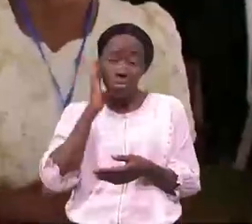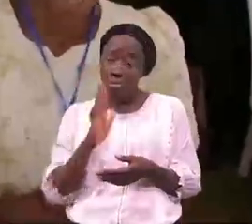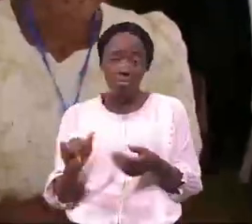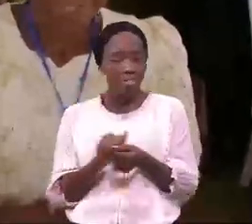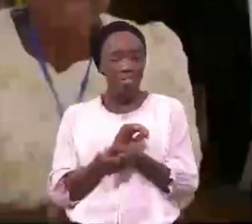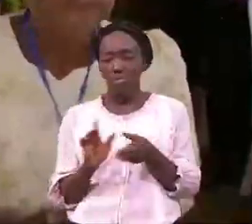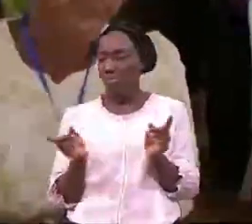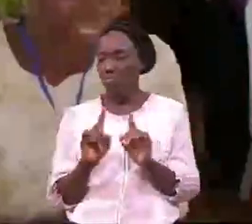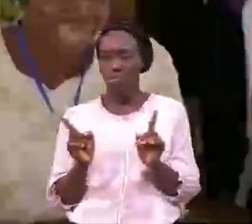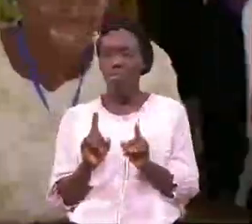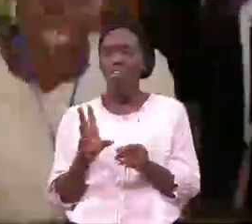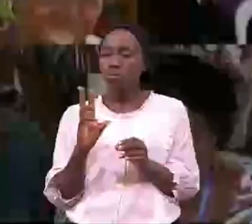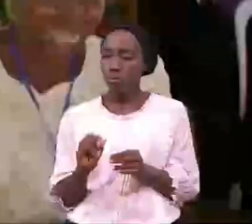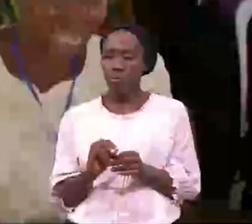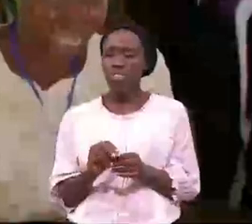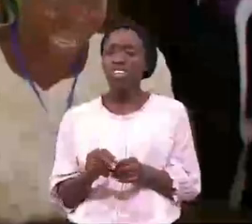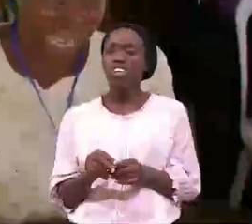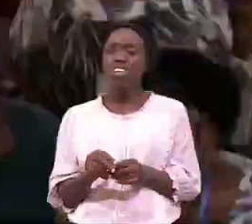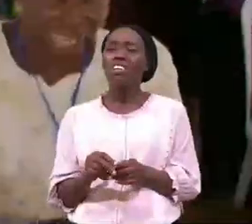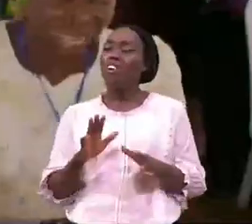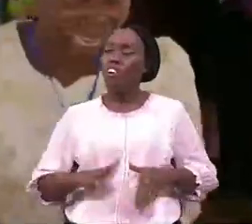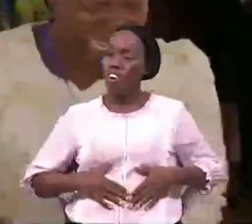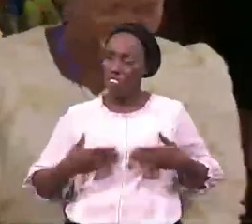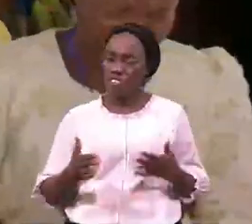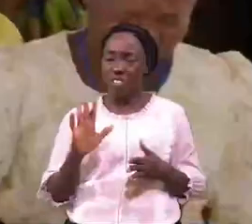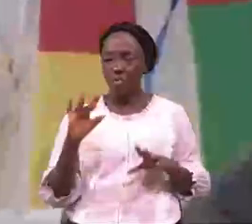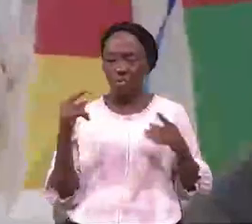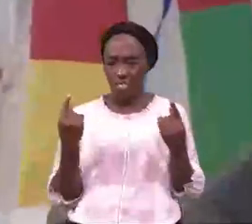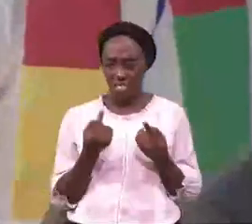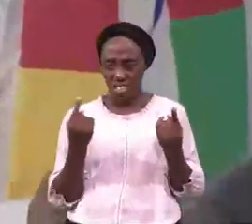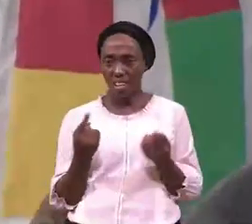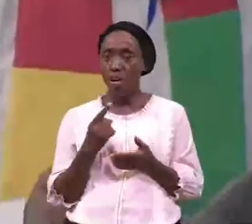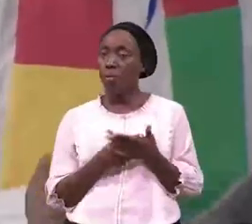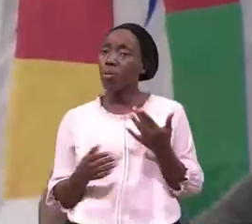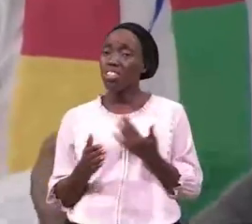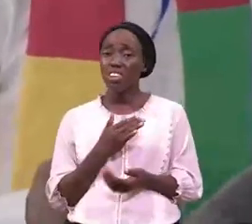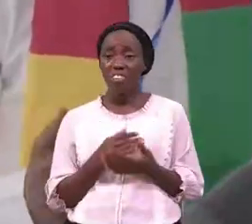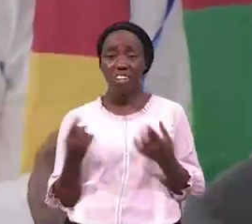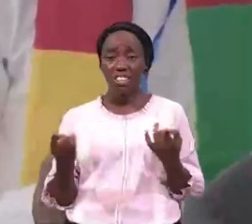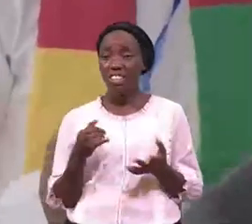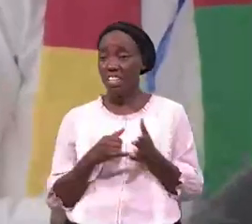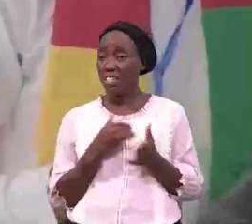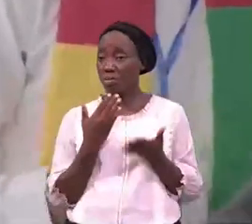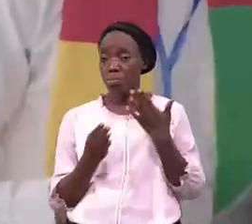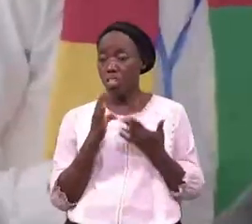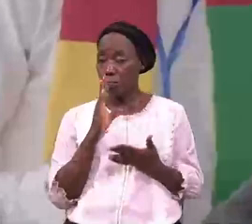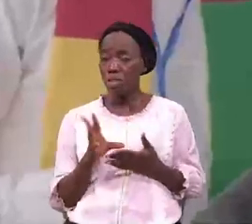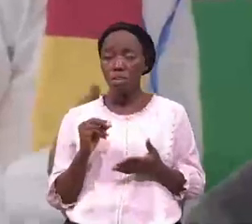Qui te transforme, confesse tes péchés, Est-ce que quel que soit le péché,